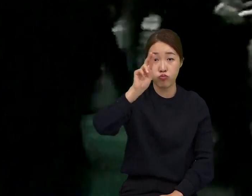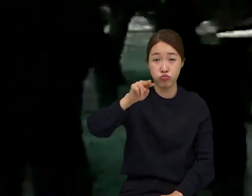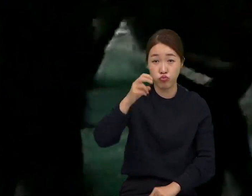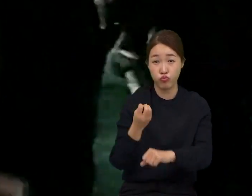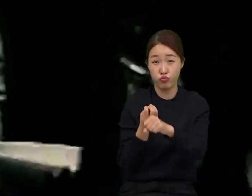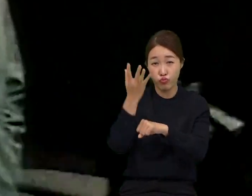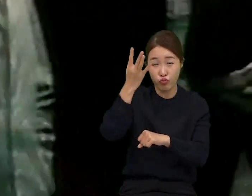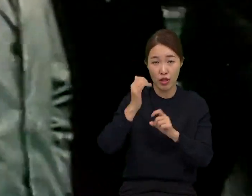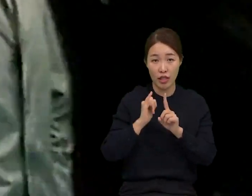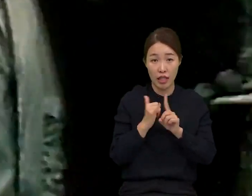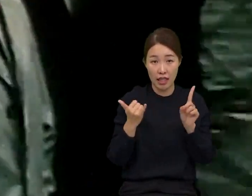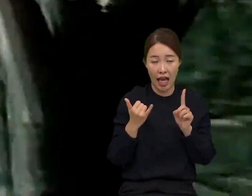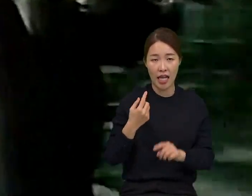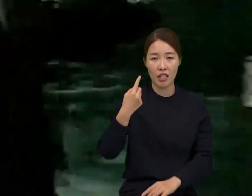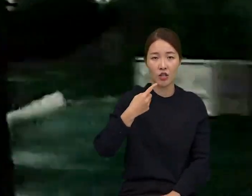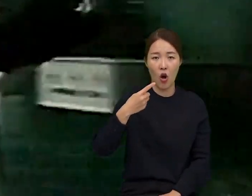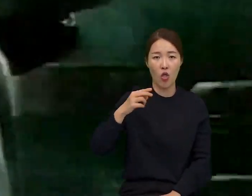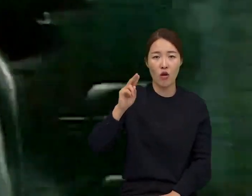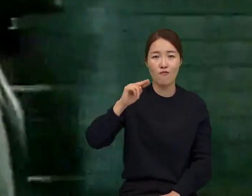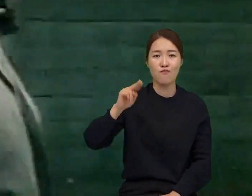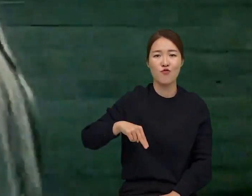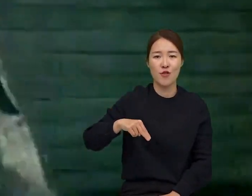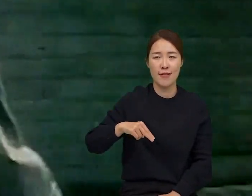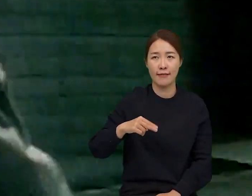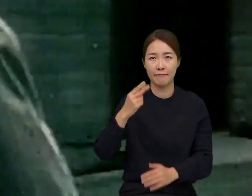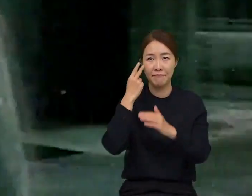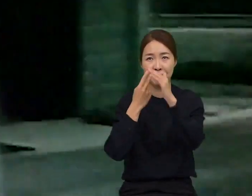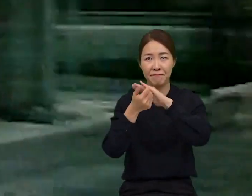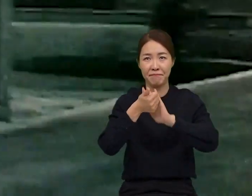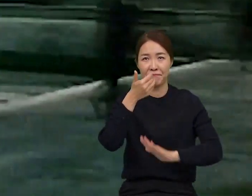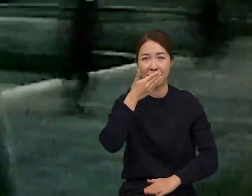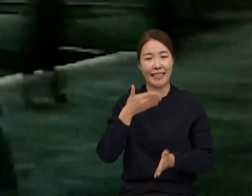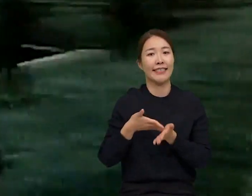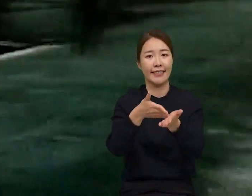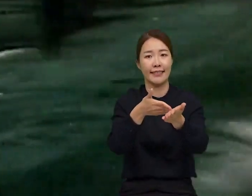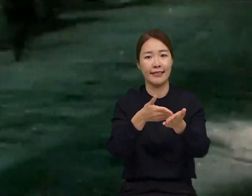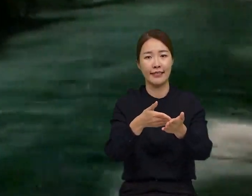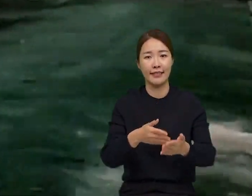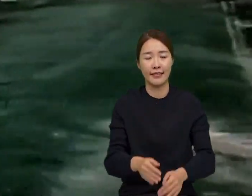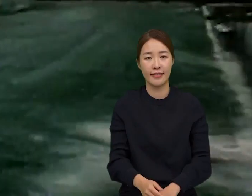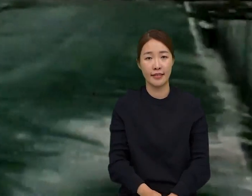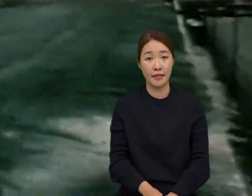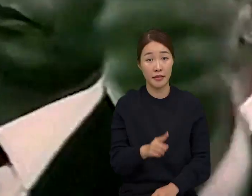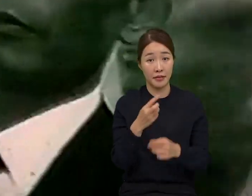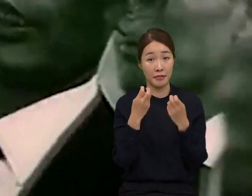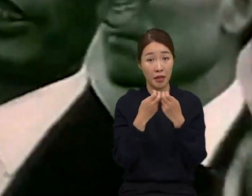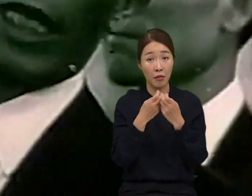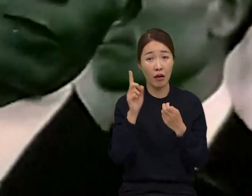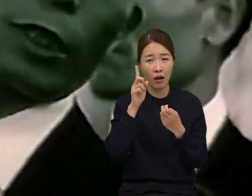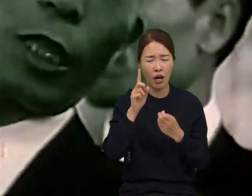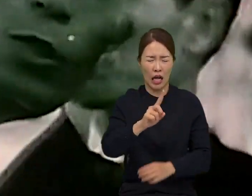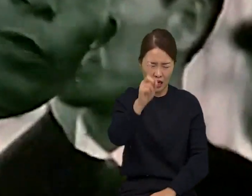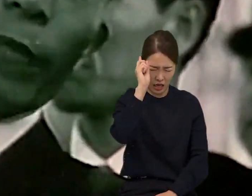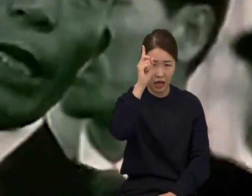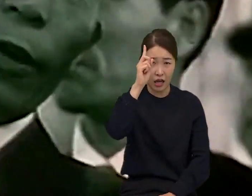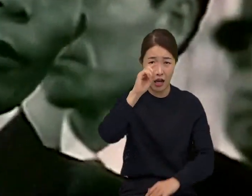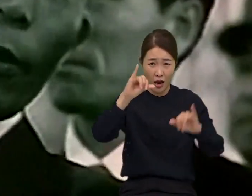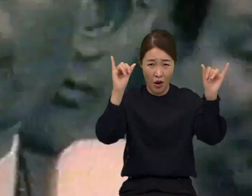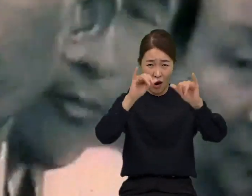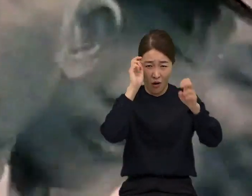그는 1980년 100억 불 수출, 1인당 1000불 소득의 비전을 지시했다. 그 수단은